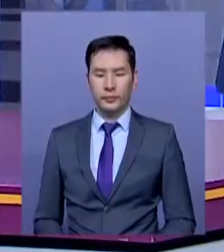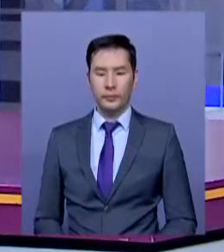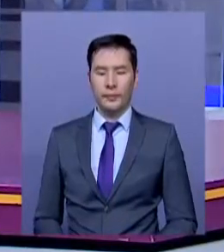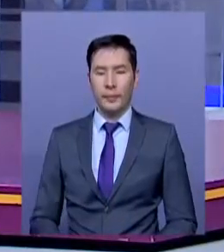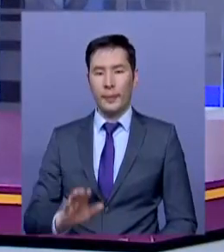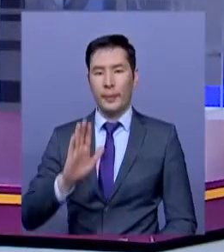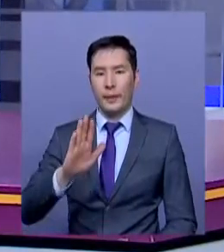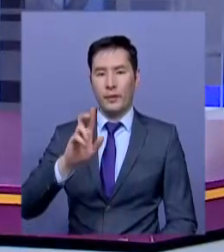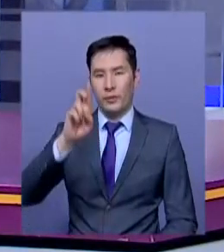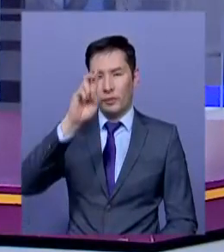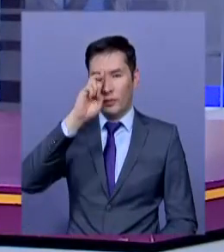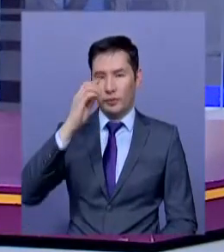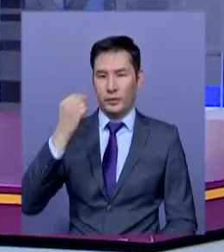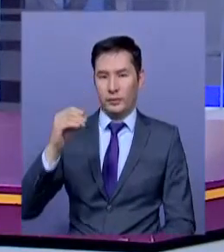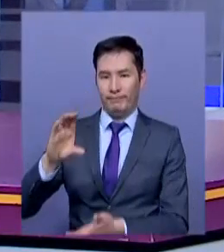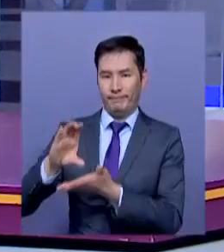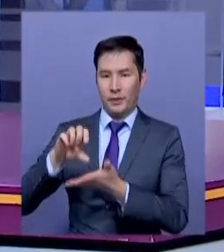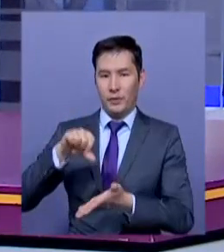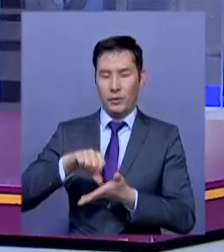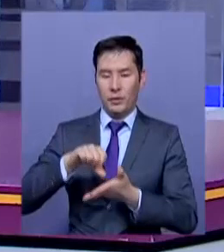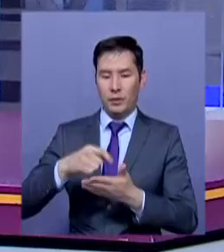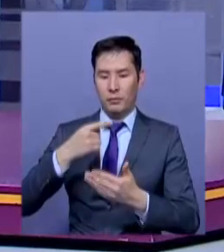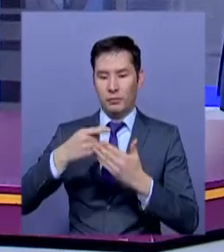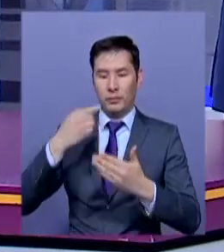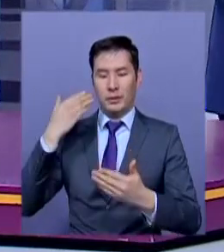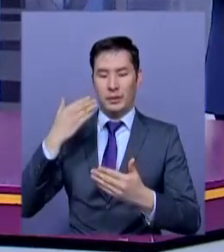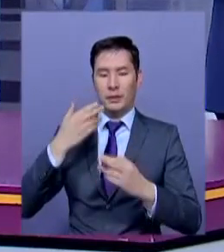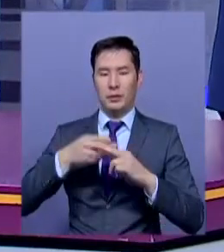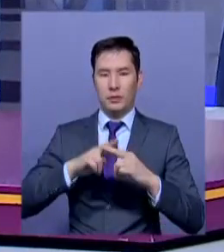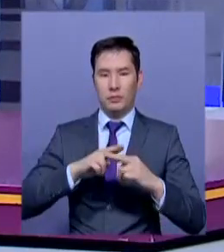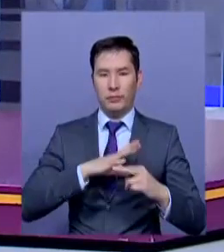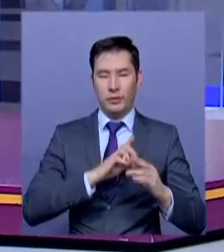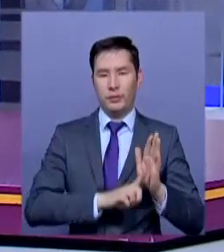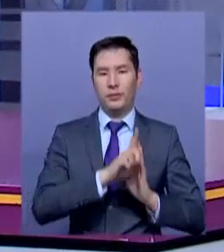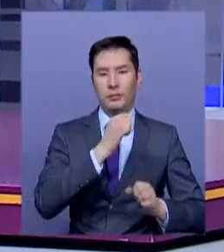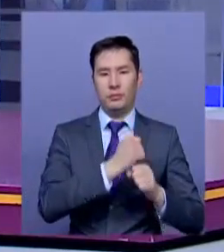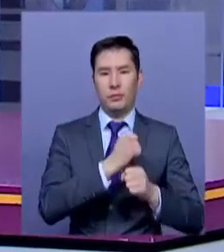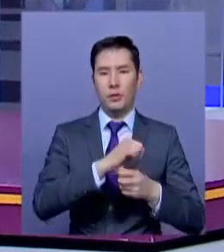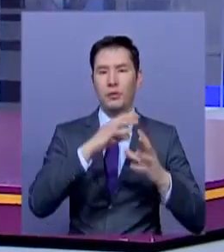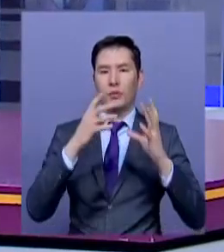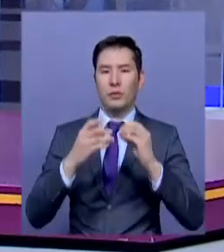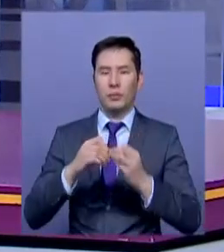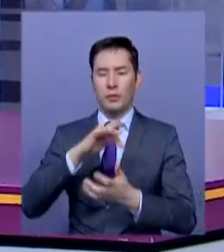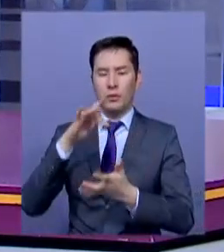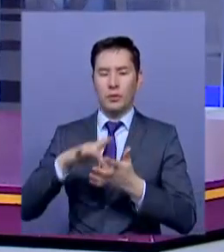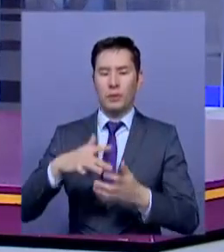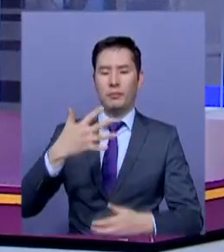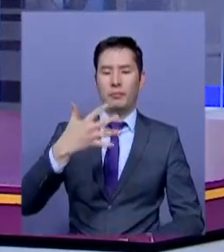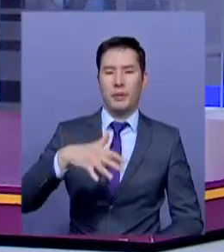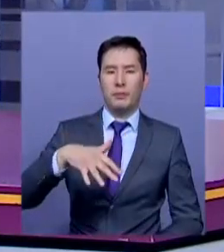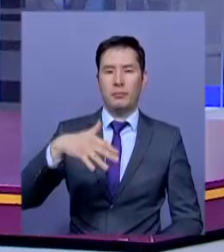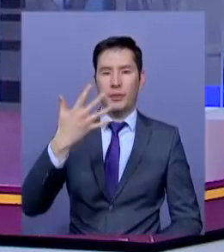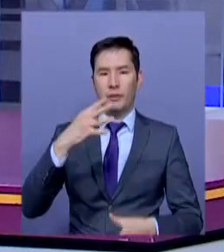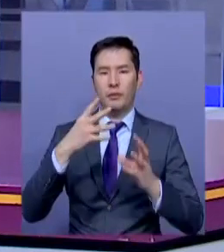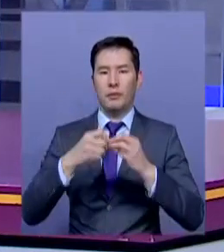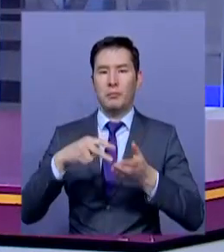Ал бюджетке қатысу жобасы былтырдан бастап іске қосылды. Нәтижелі бағдарламаның аясында алып шаһарда 55 жоба жүзеге